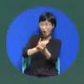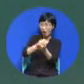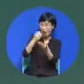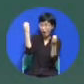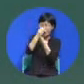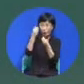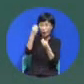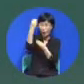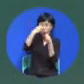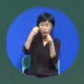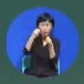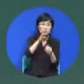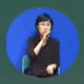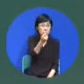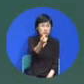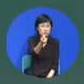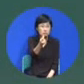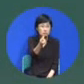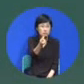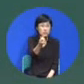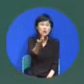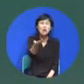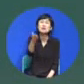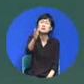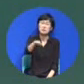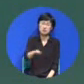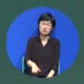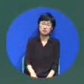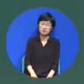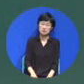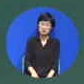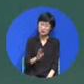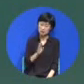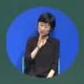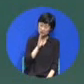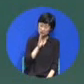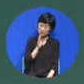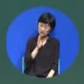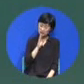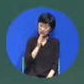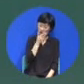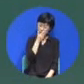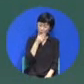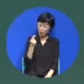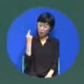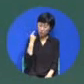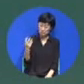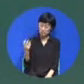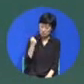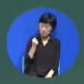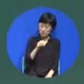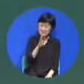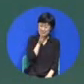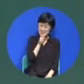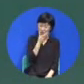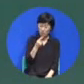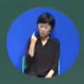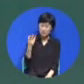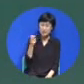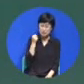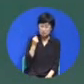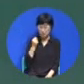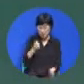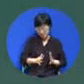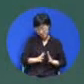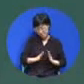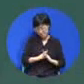large buildings. 그렇다면 정말 복음으로 대단한 것을 하나님이 허락해 주십시오. If that is true, then